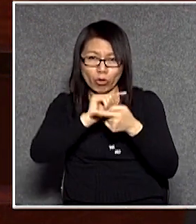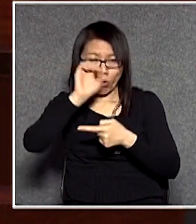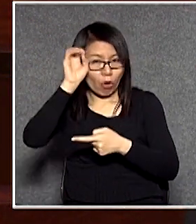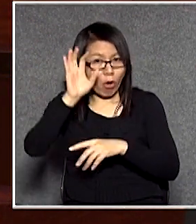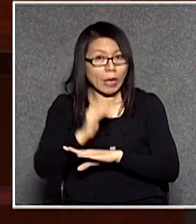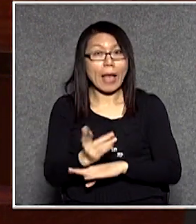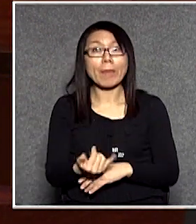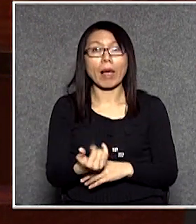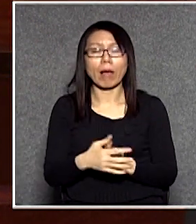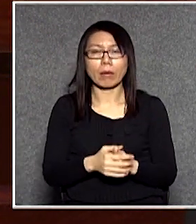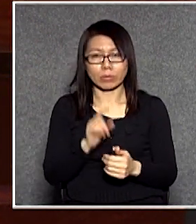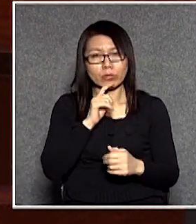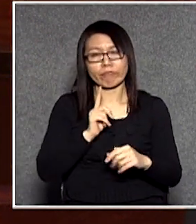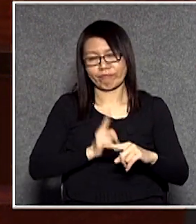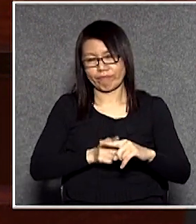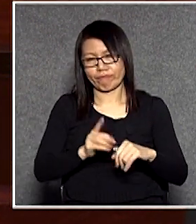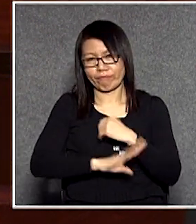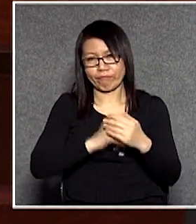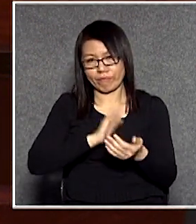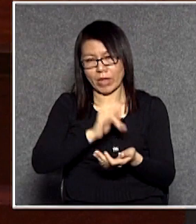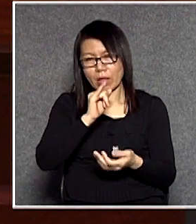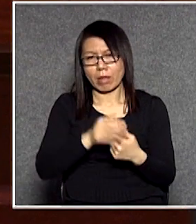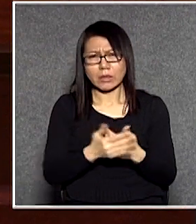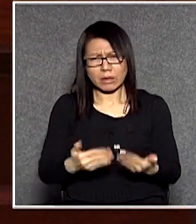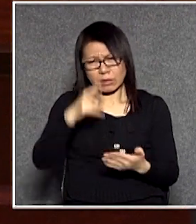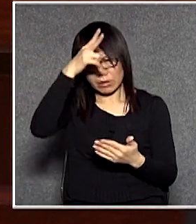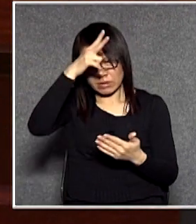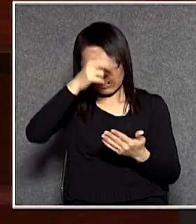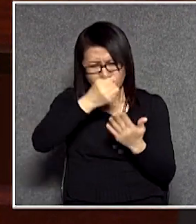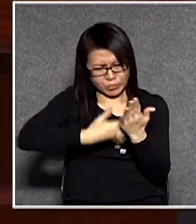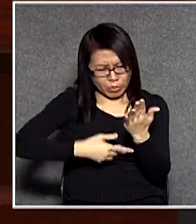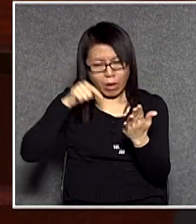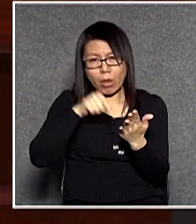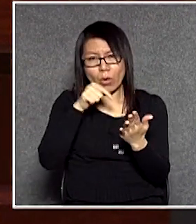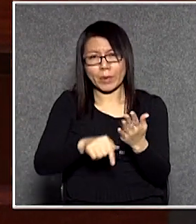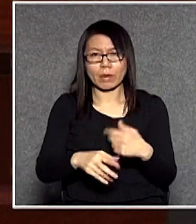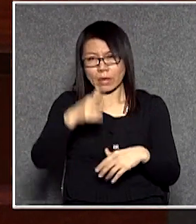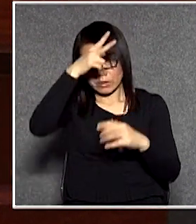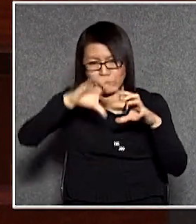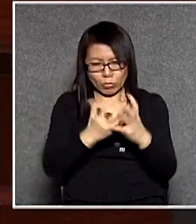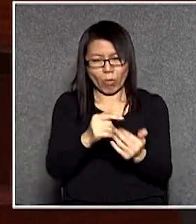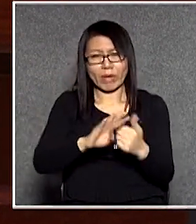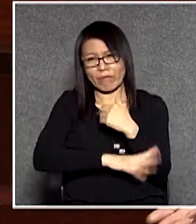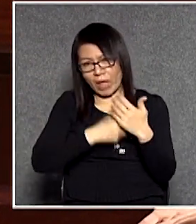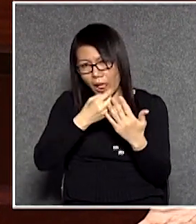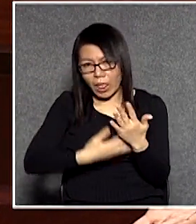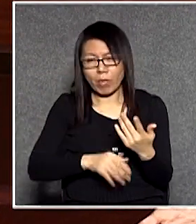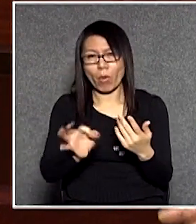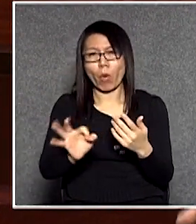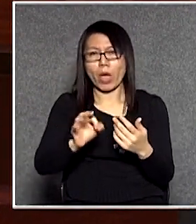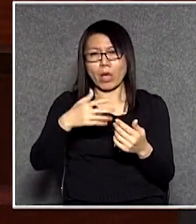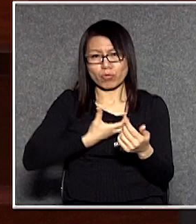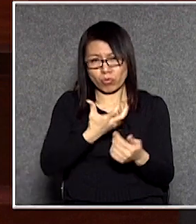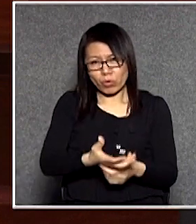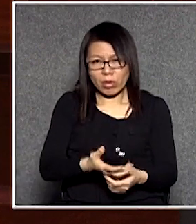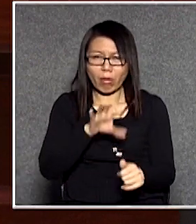題就係你而家現行呢種政治體制底下，你又冇政黨法，又冇政治捐獻法，又冇遊說法。喂，